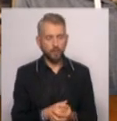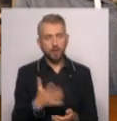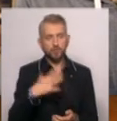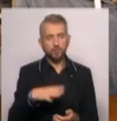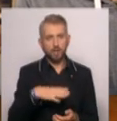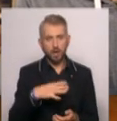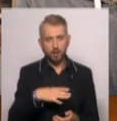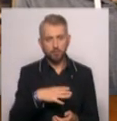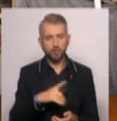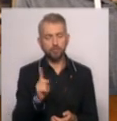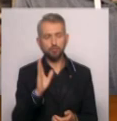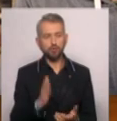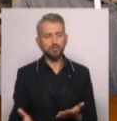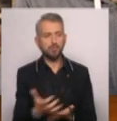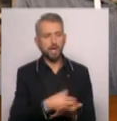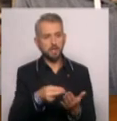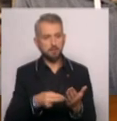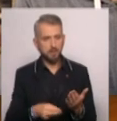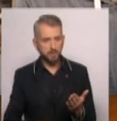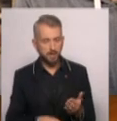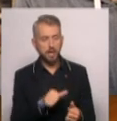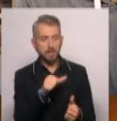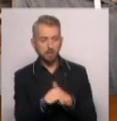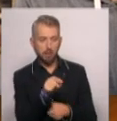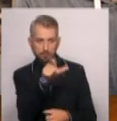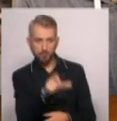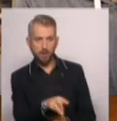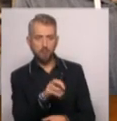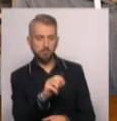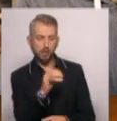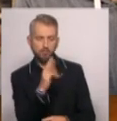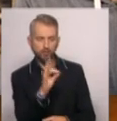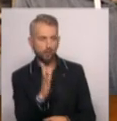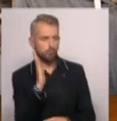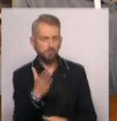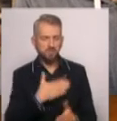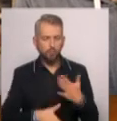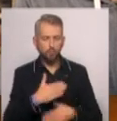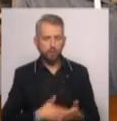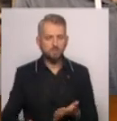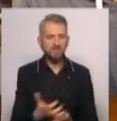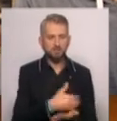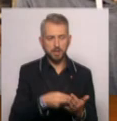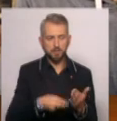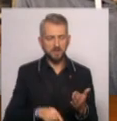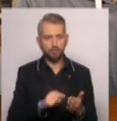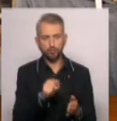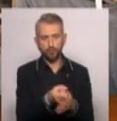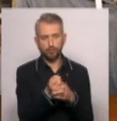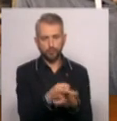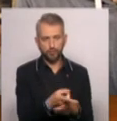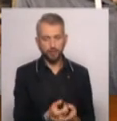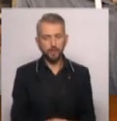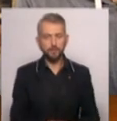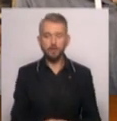вже будемо збирати підписи, от саме Марченка, ми будемо задоволені збирати підписи, щоб його відізвати. Почули, почули.